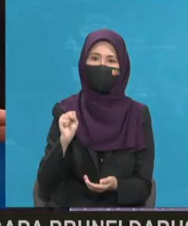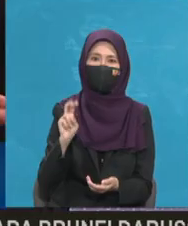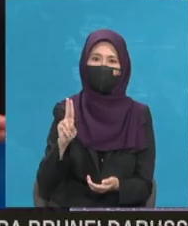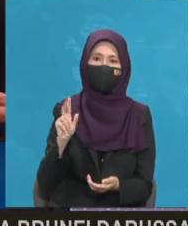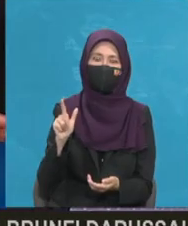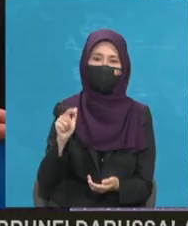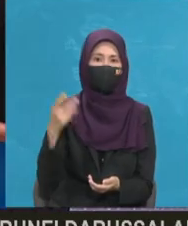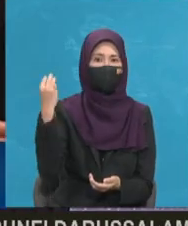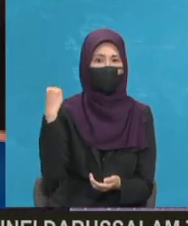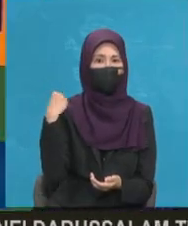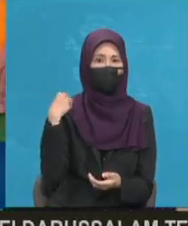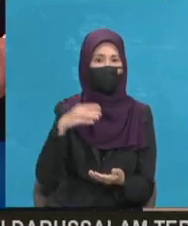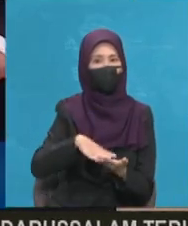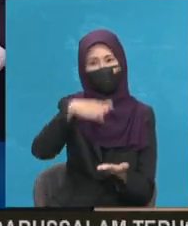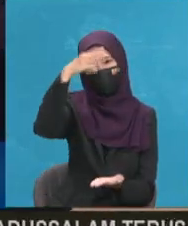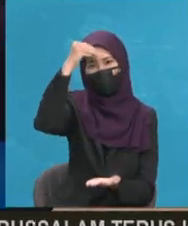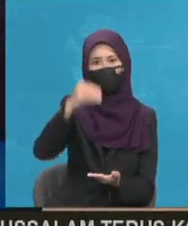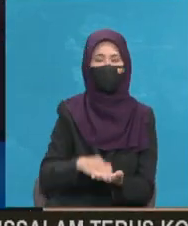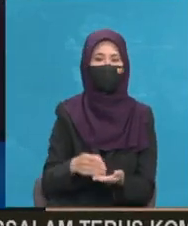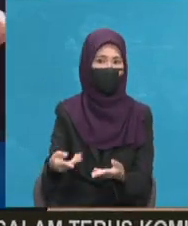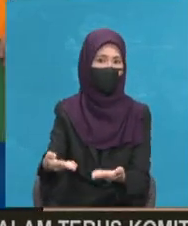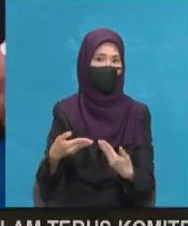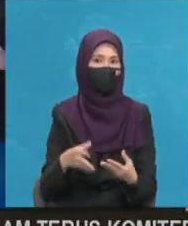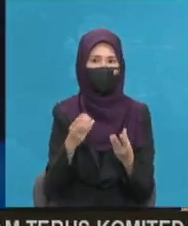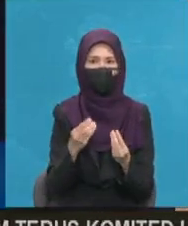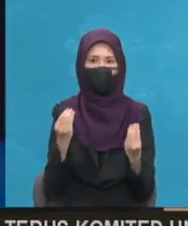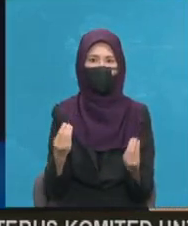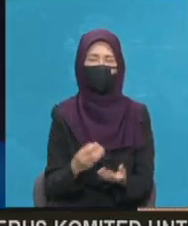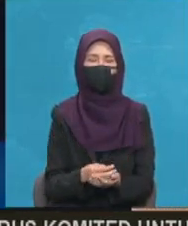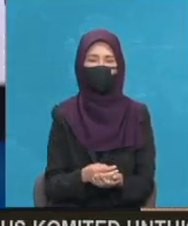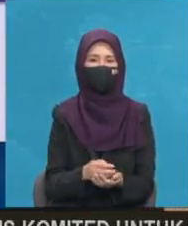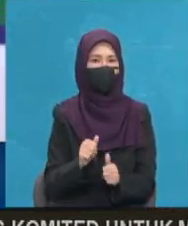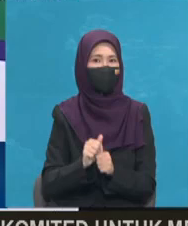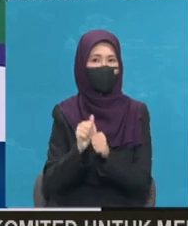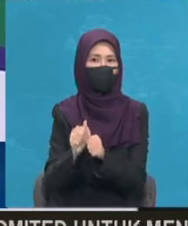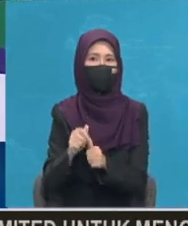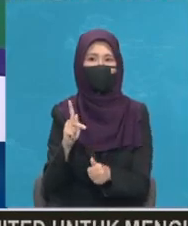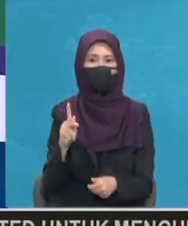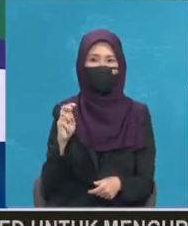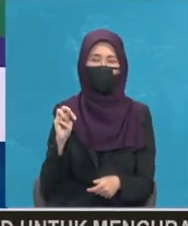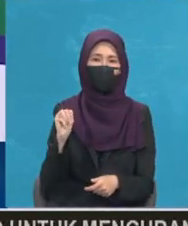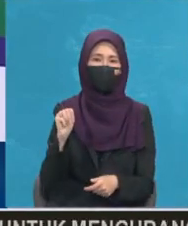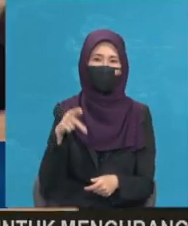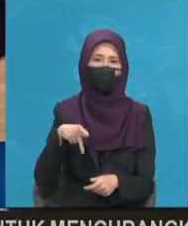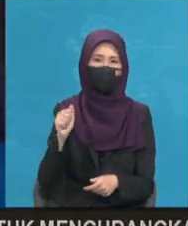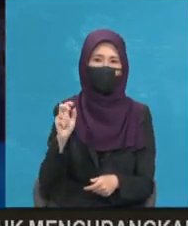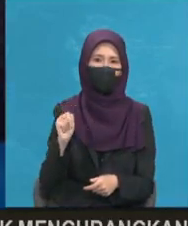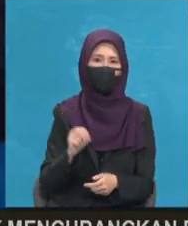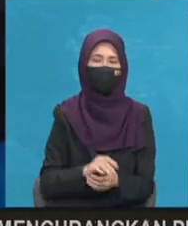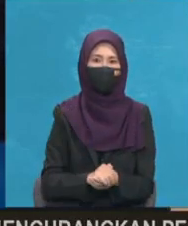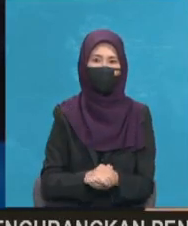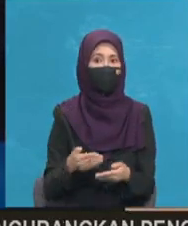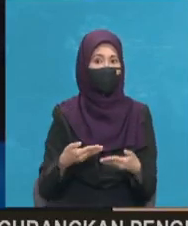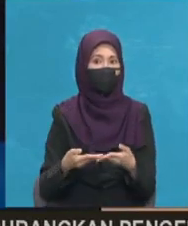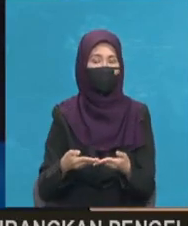menteri pendidikan antara penerima termasuk beberapa buah syari'at yang menyertai Champion berkenaan juga diadakan penyerahan sumbangan